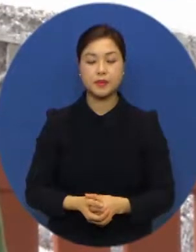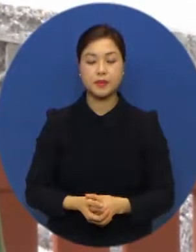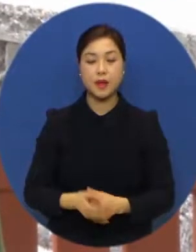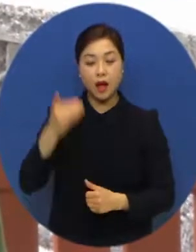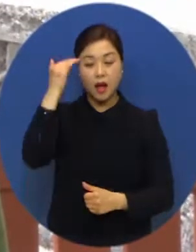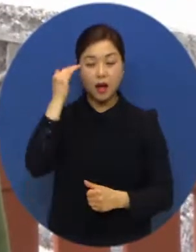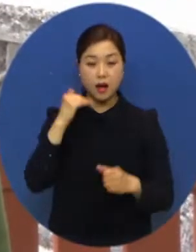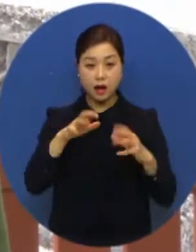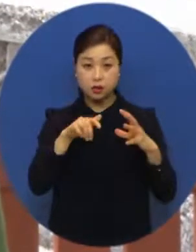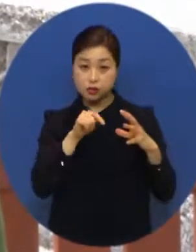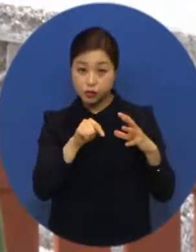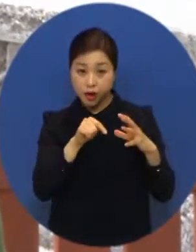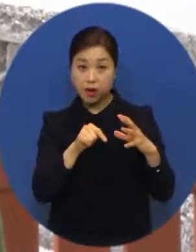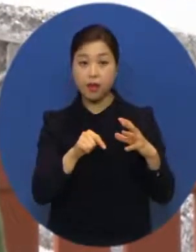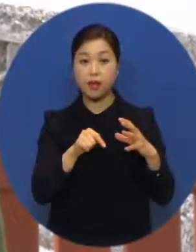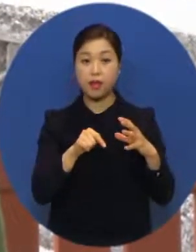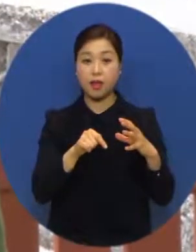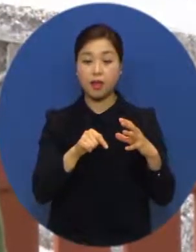우리나라의